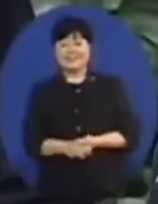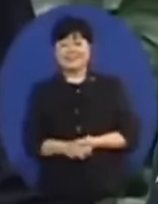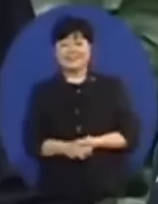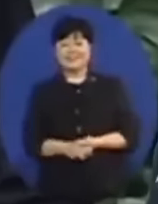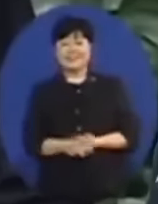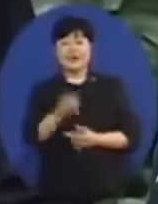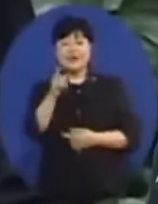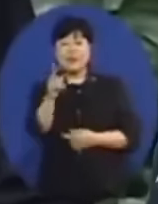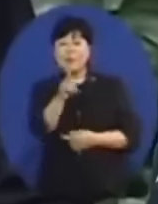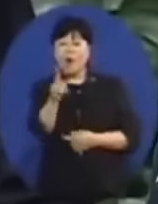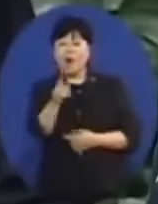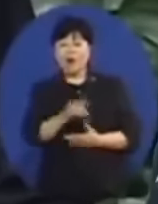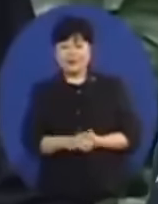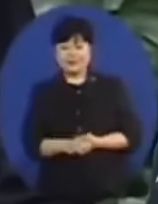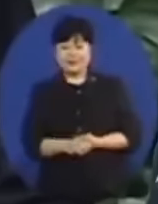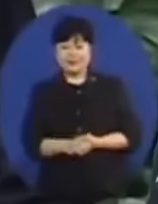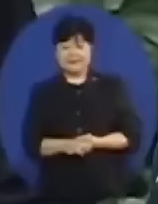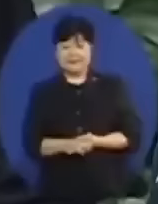그것은 뭐냐?